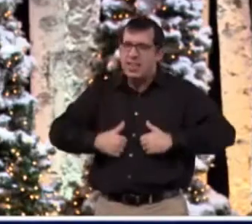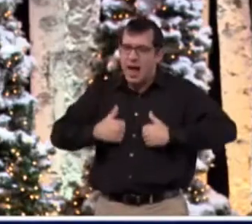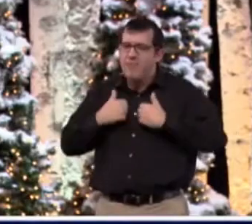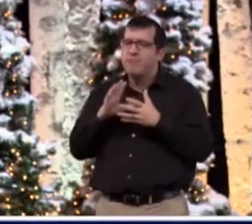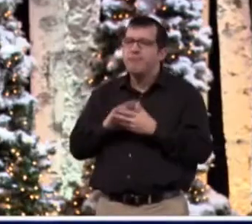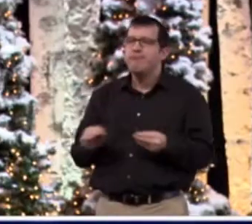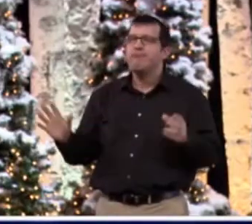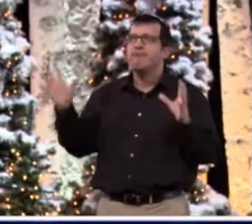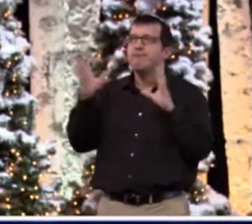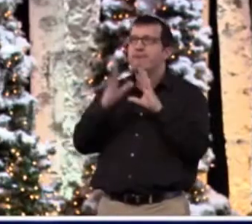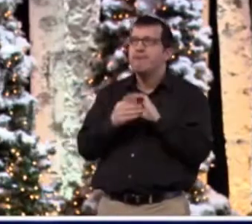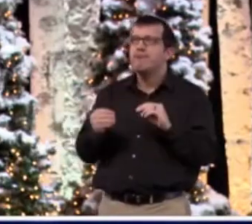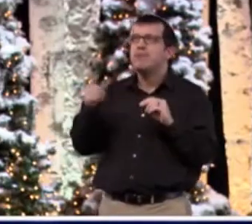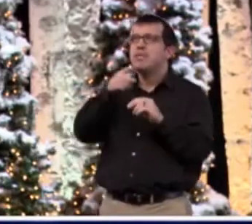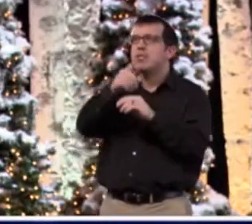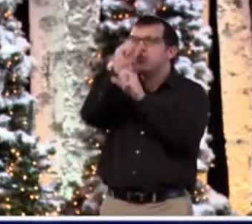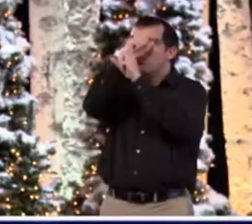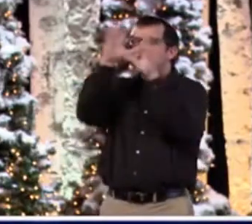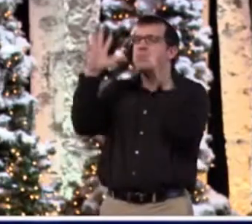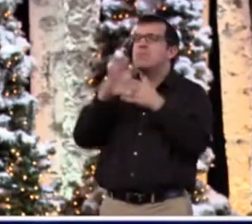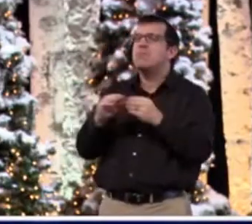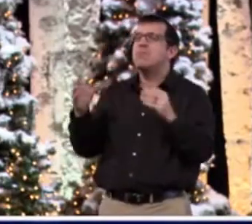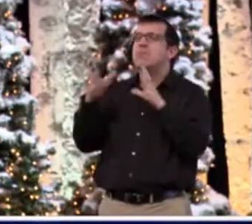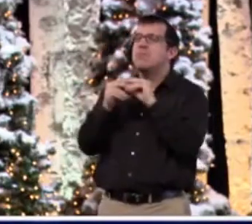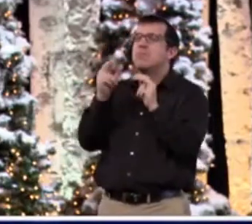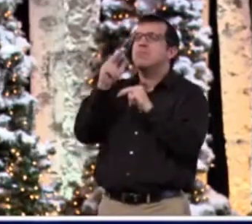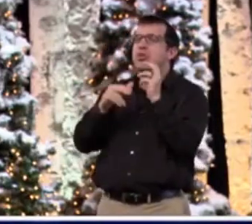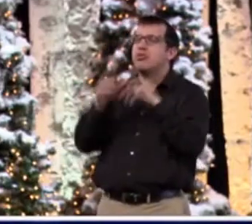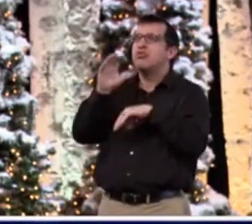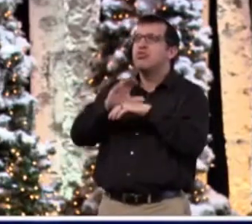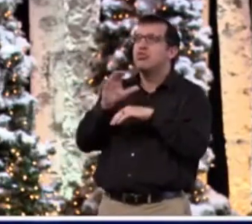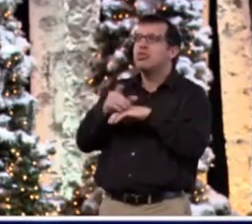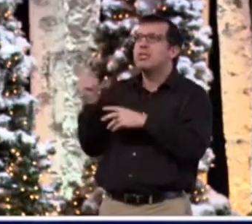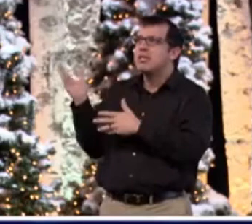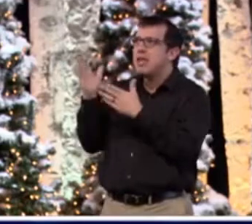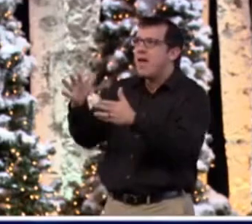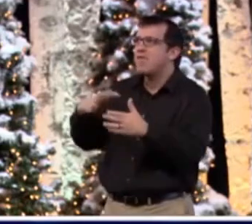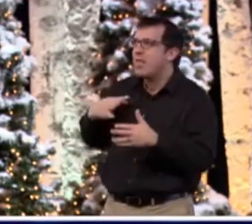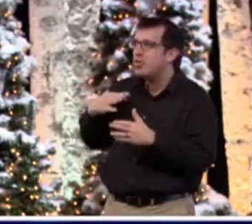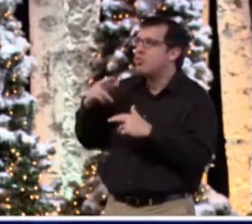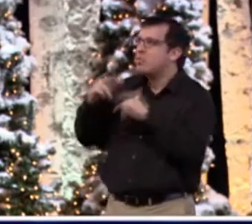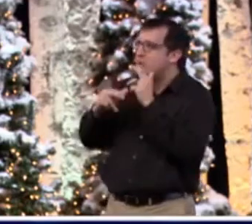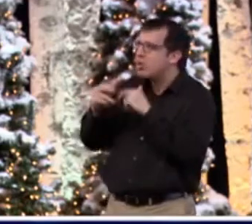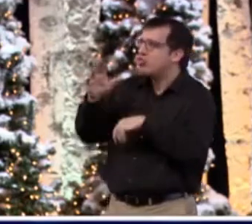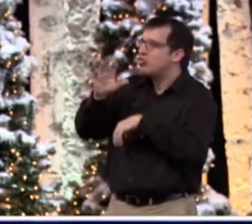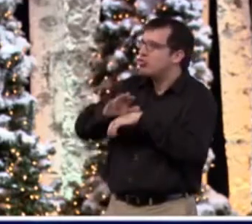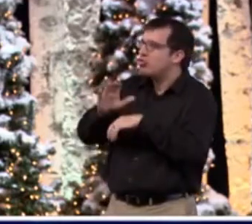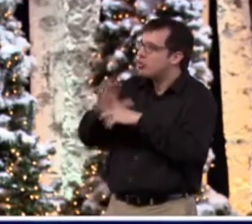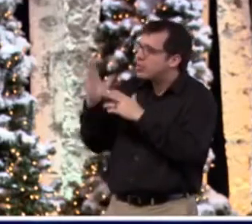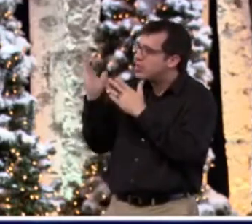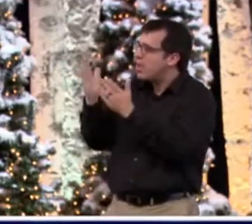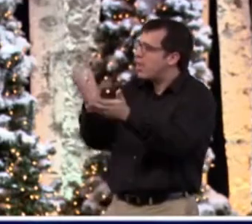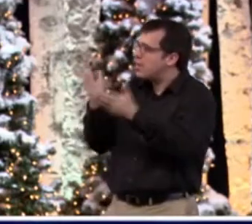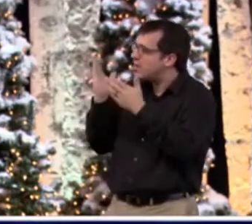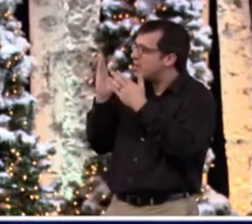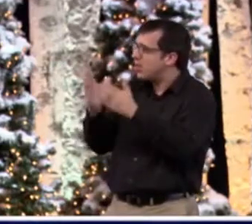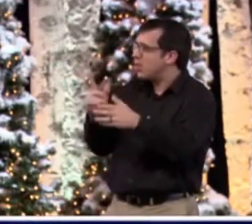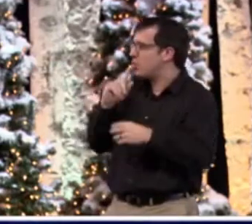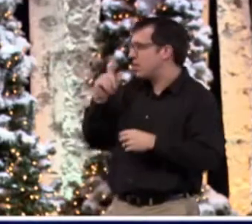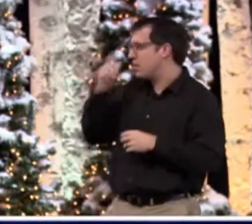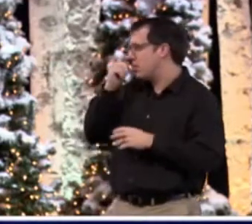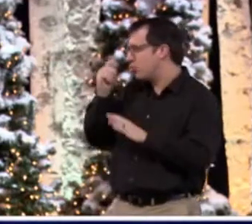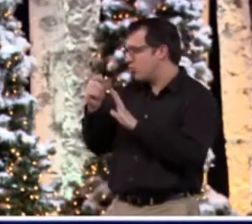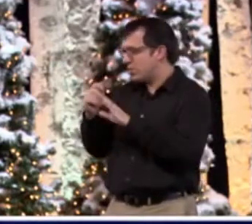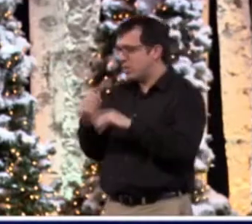लिएर संसारभरि चर्चहरू बनाइरहेको उहाँले सपना देख्नुभएको सुनिरहे। यो निकै रोचक कुरा थियो किनकि उहाँ